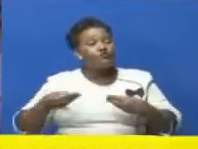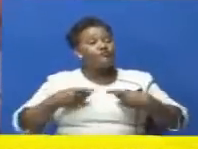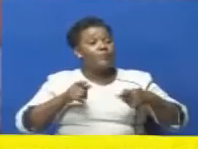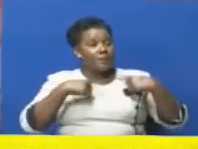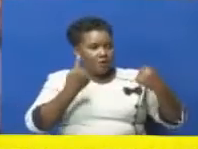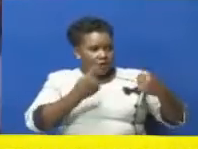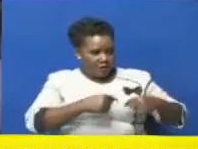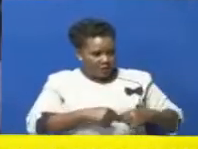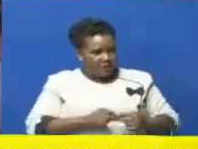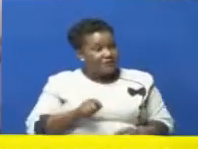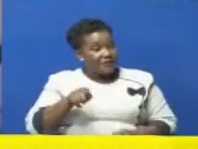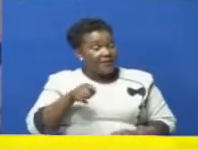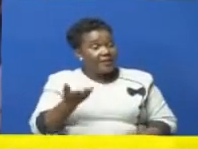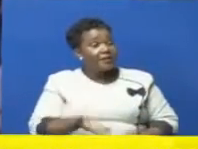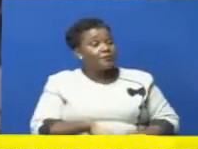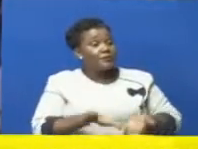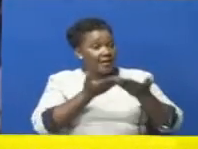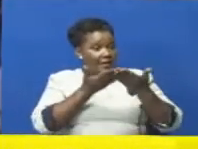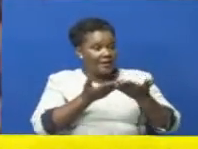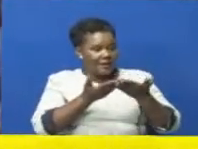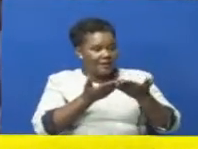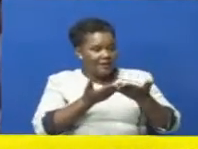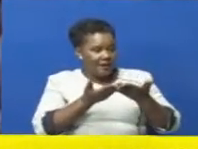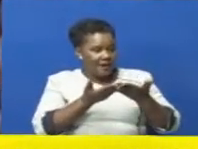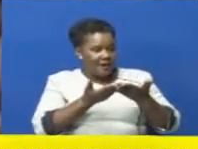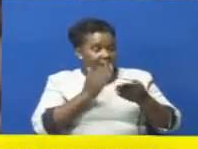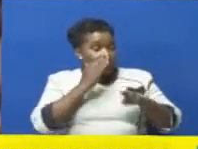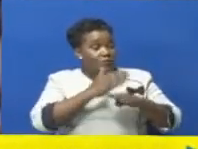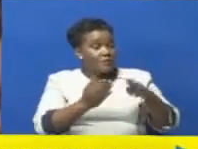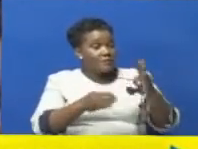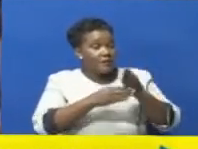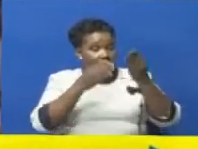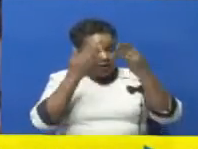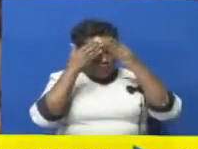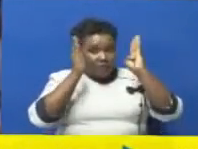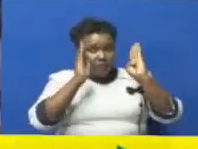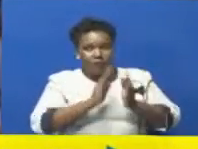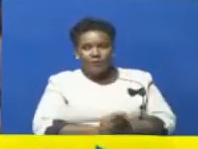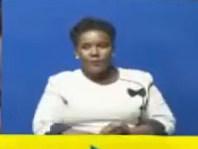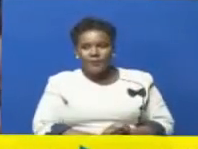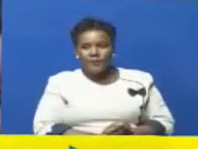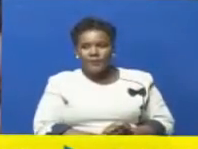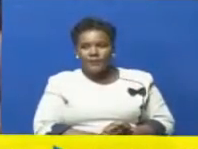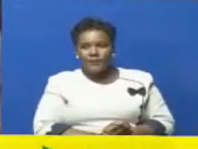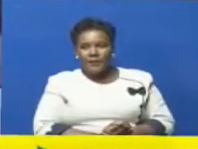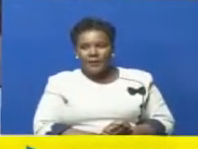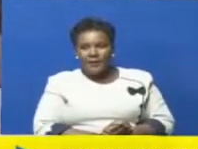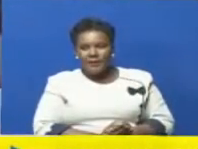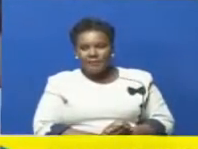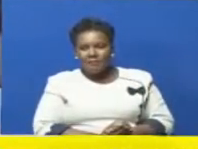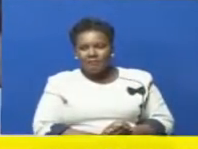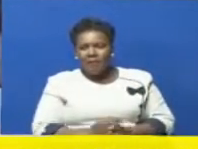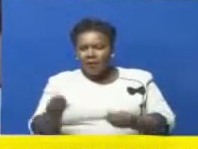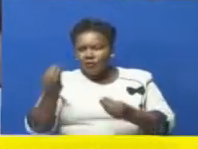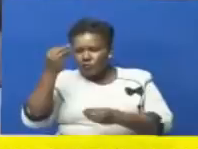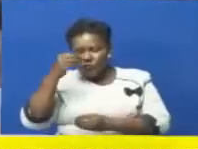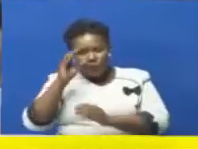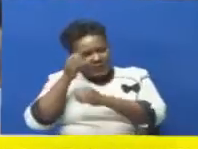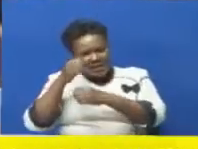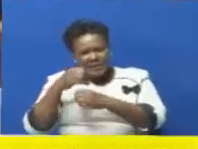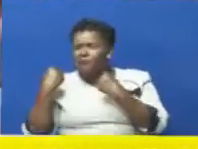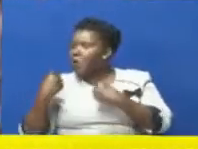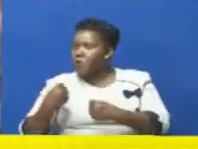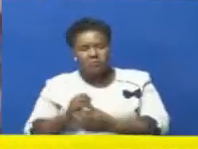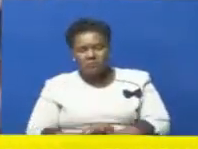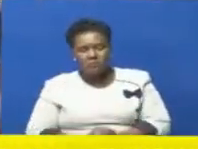katika unyanyasaji wa jinsia. Masomo ya science sio magumu, kila kitu kinahitaji kujitoa. Yaani ukijitoa kwa moyo wako wote sana,